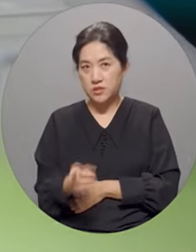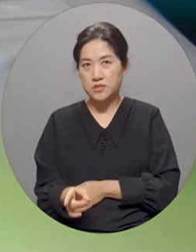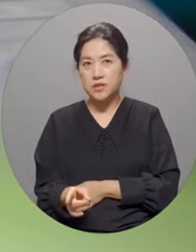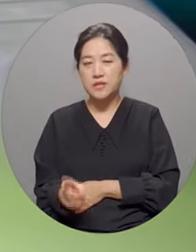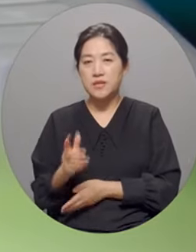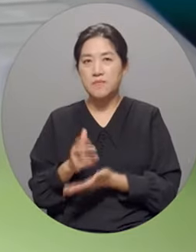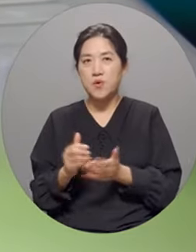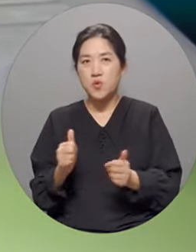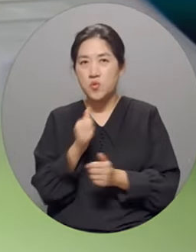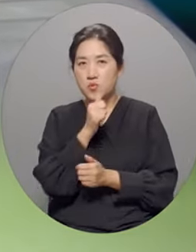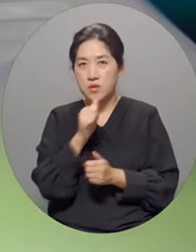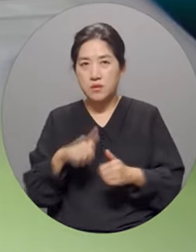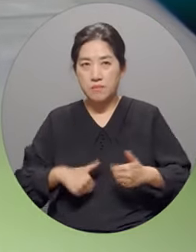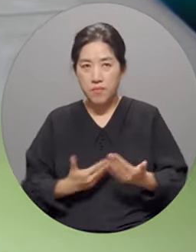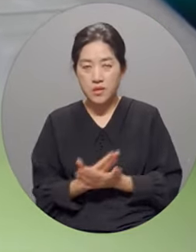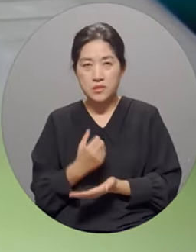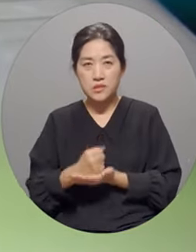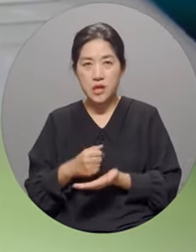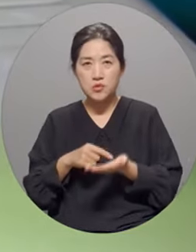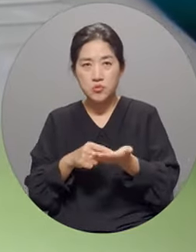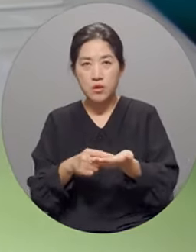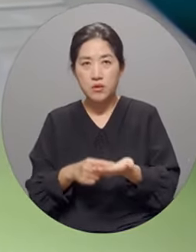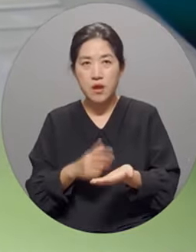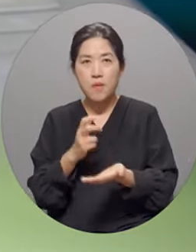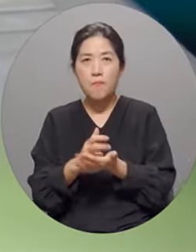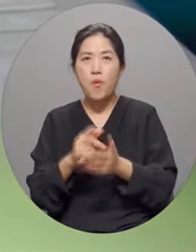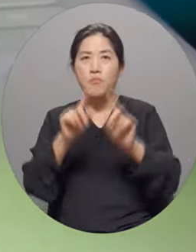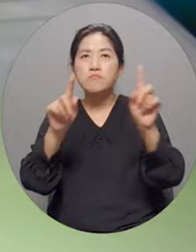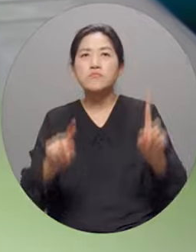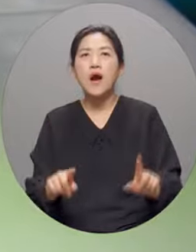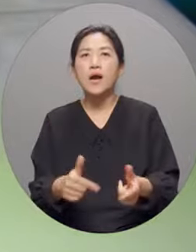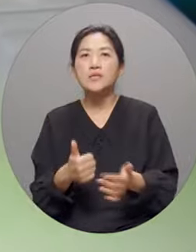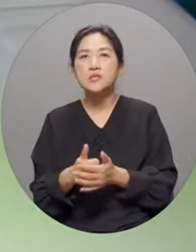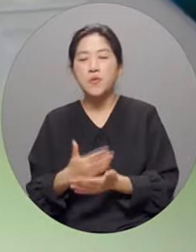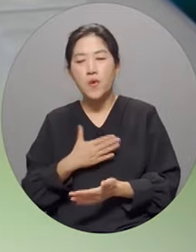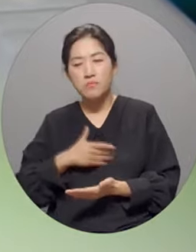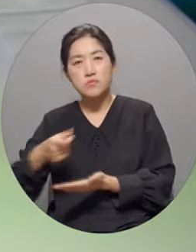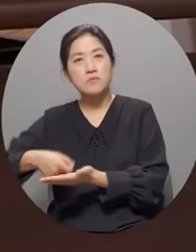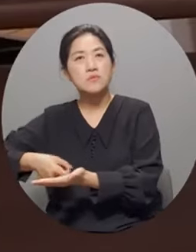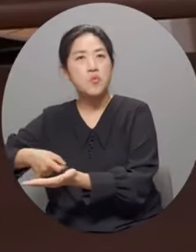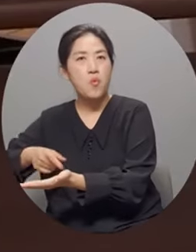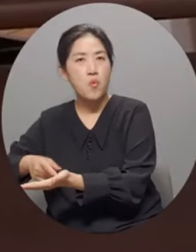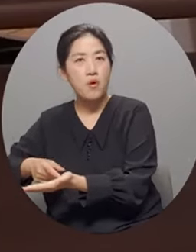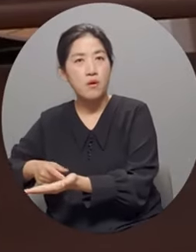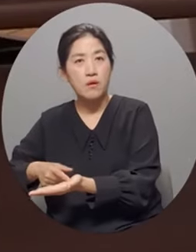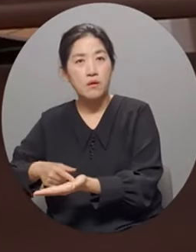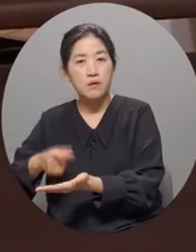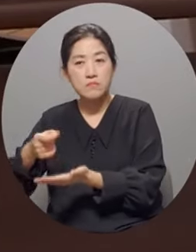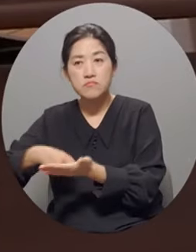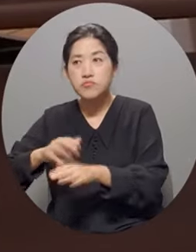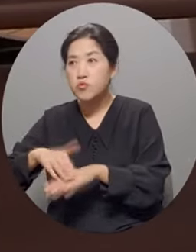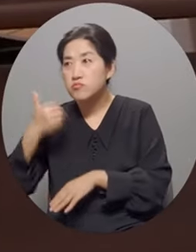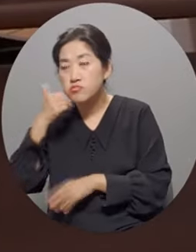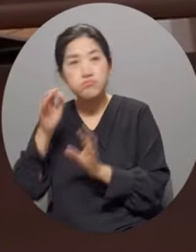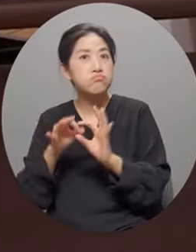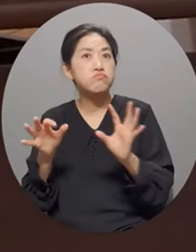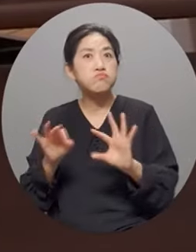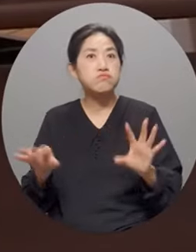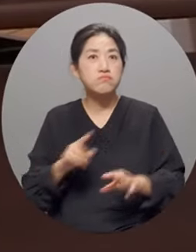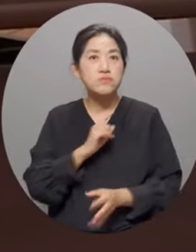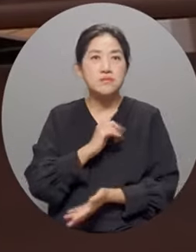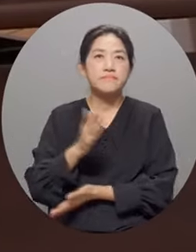변호사들은 반성문이 탄원서는 법률 문서가 아니라 감정을 기록하는 문서로 누가 써도 문제가 안 된다고